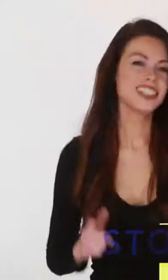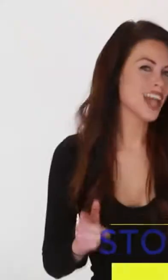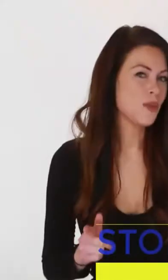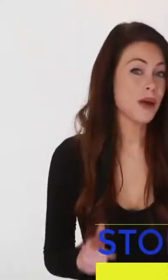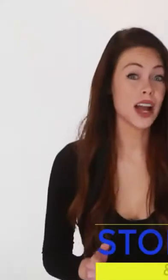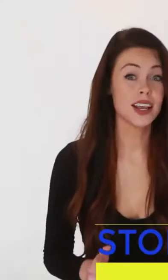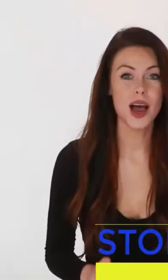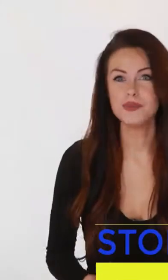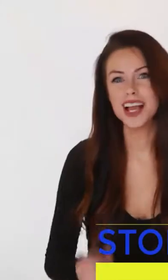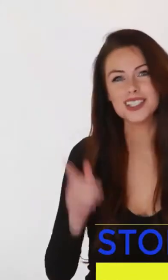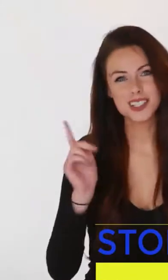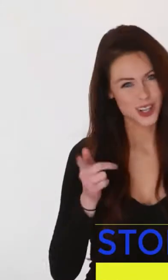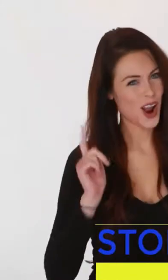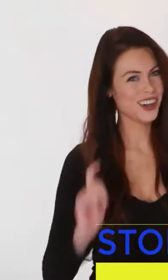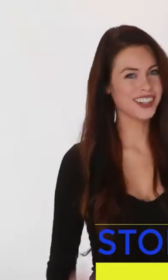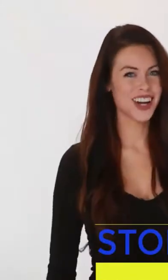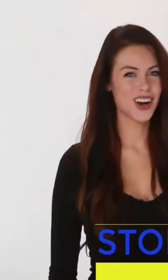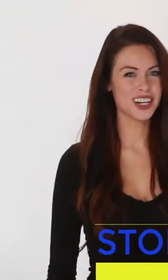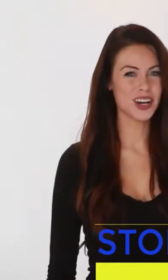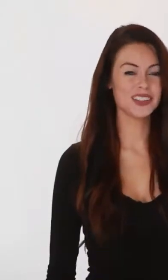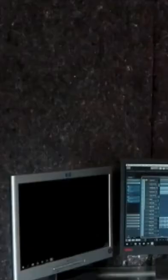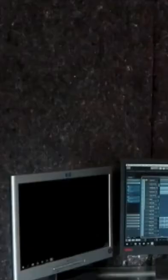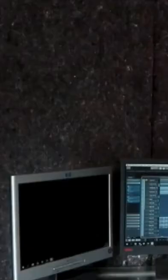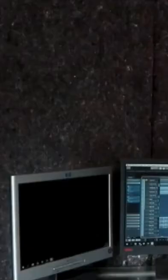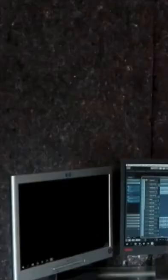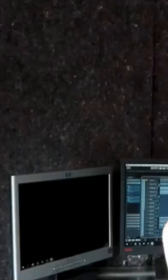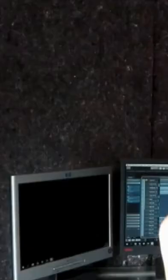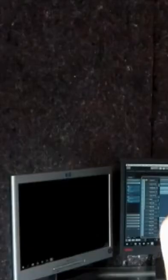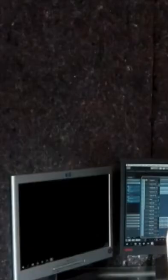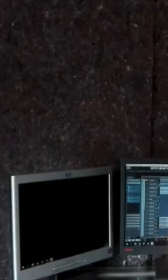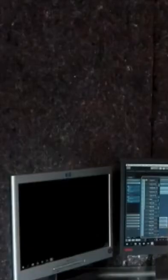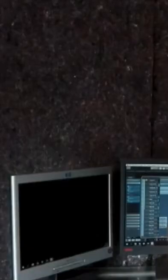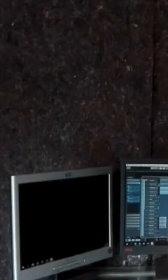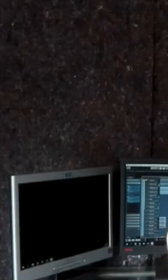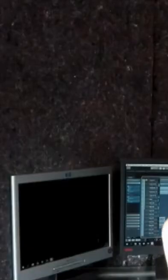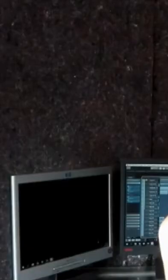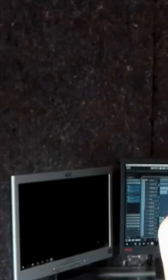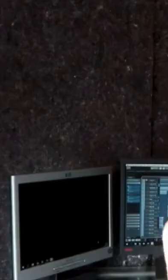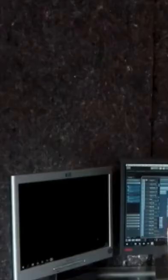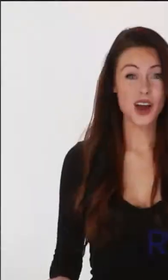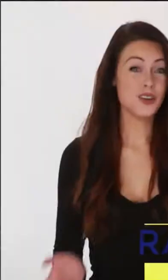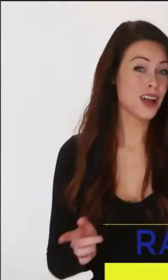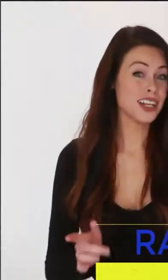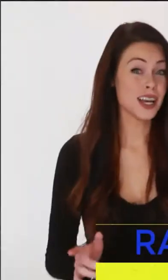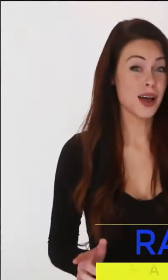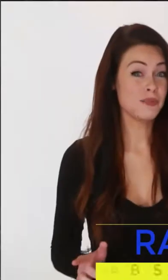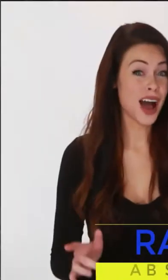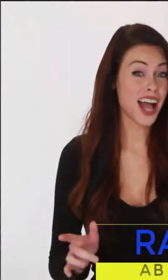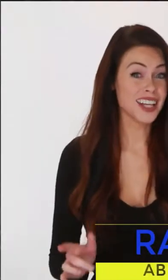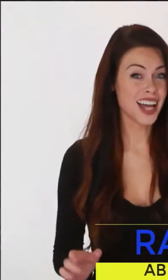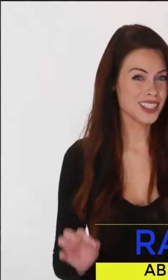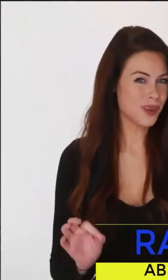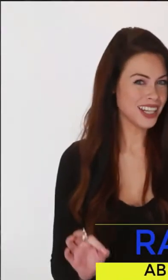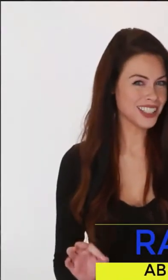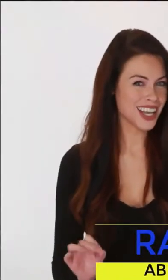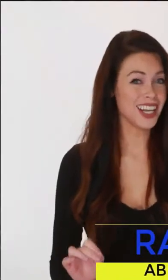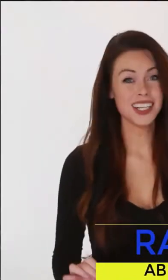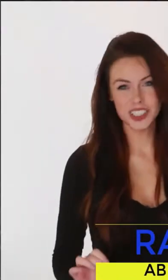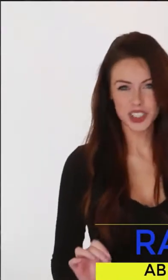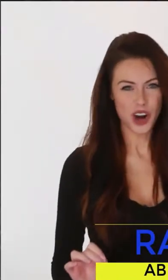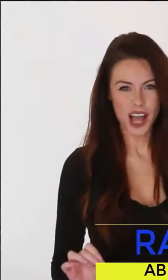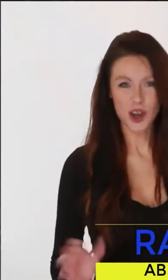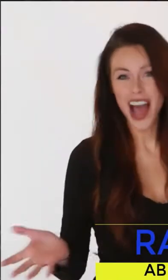easy. Stop mugging up and start learning. Math Uncle makes math easy. Ratta bana